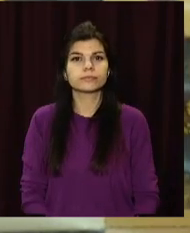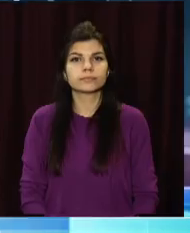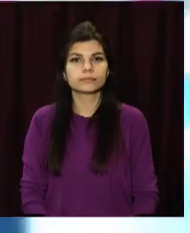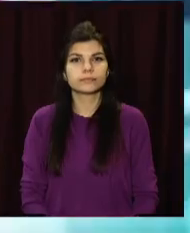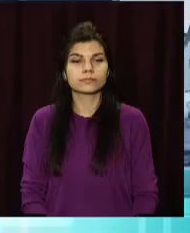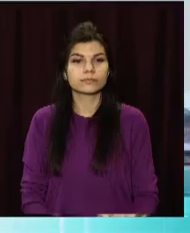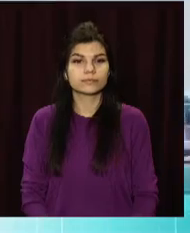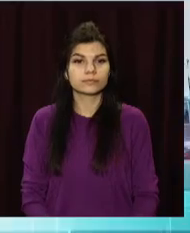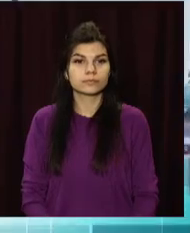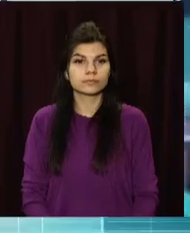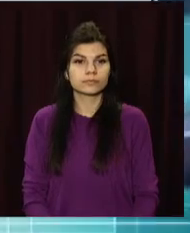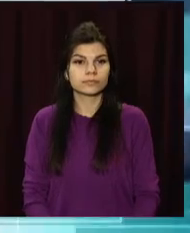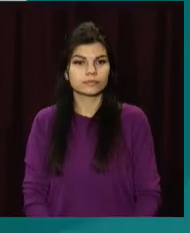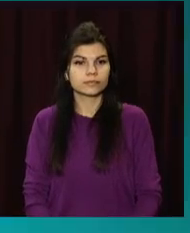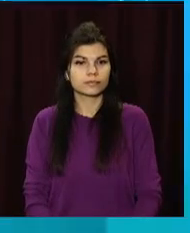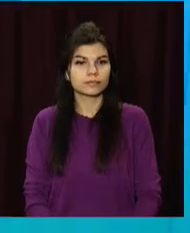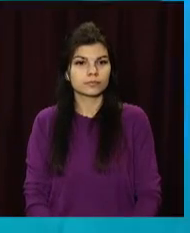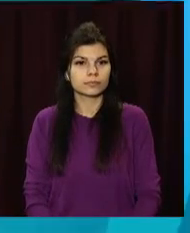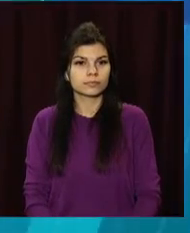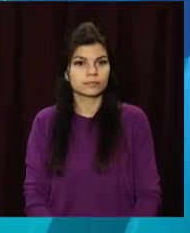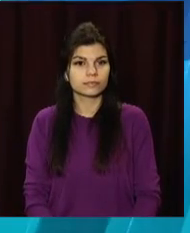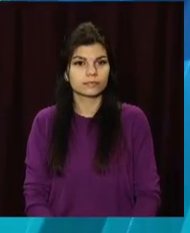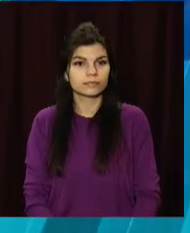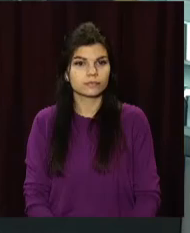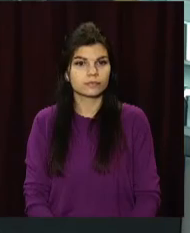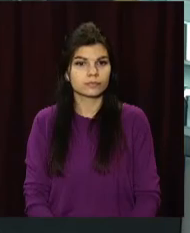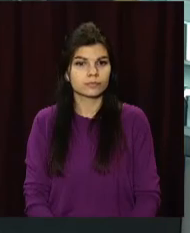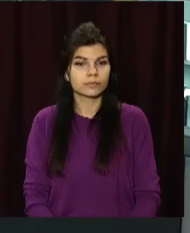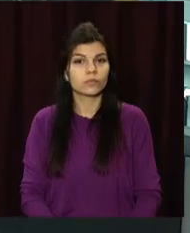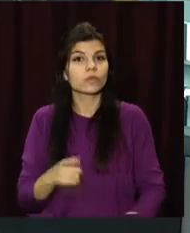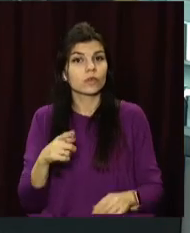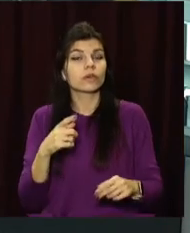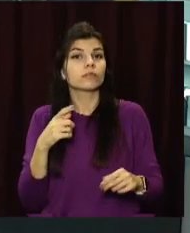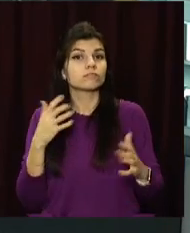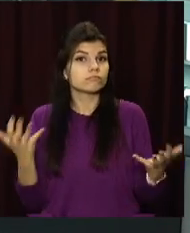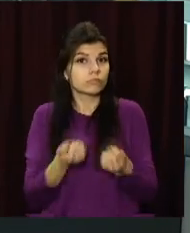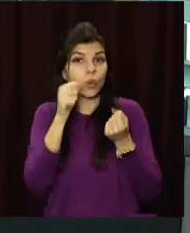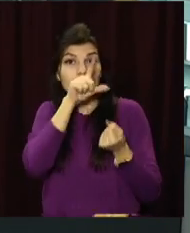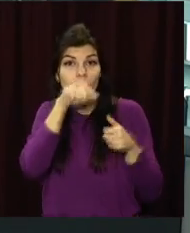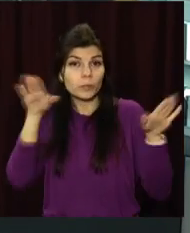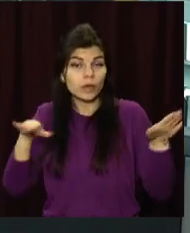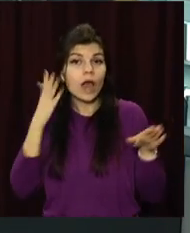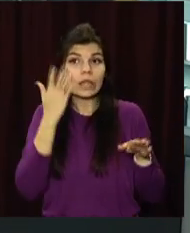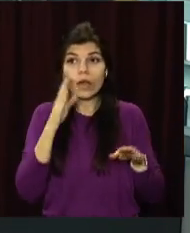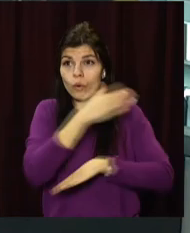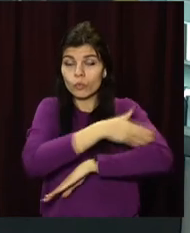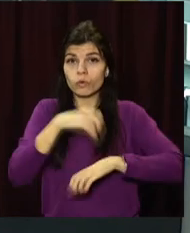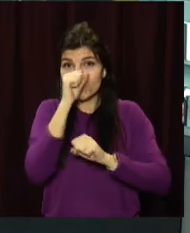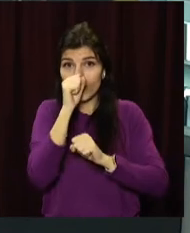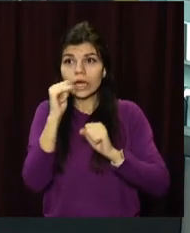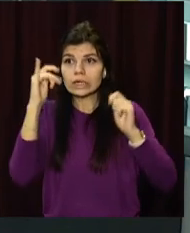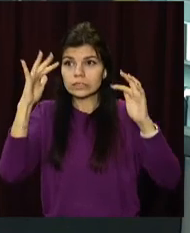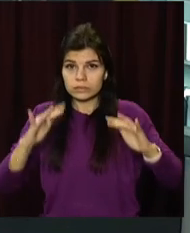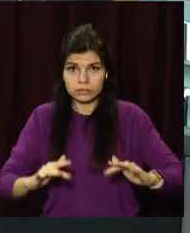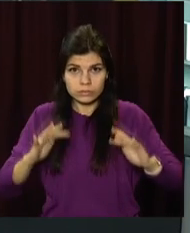газу. Порятунок птахів, коли на дворі морози